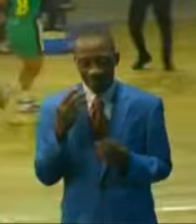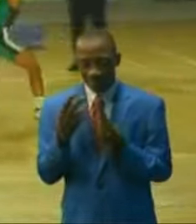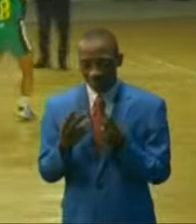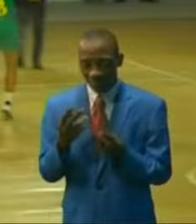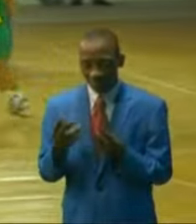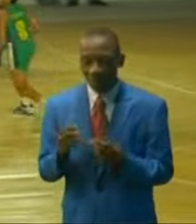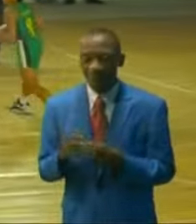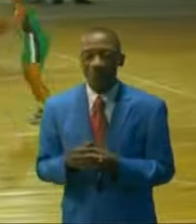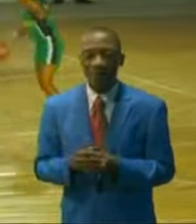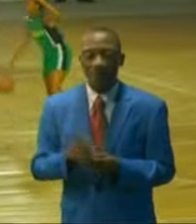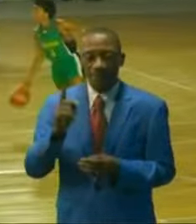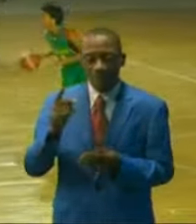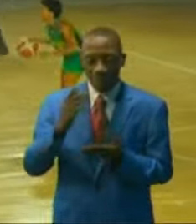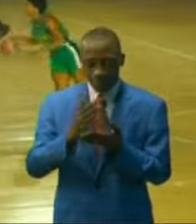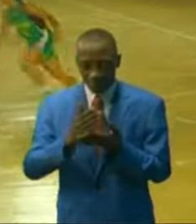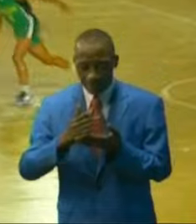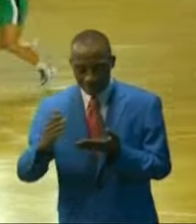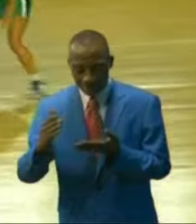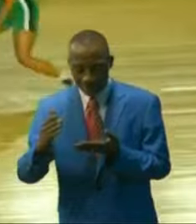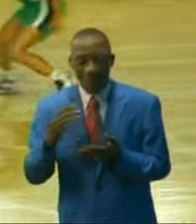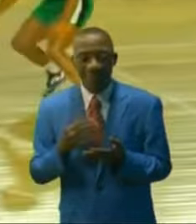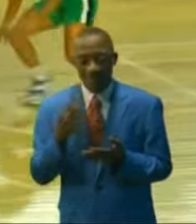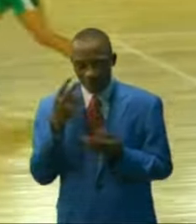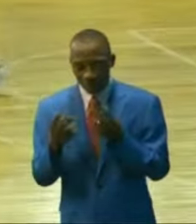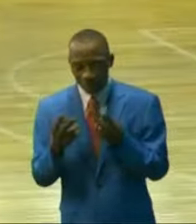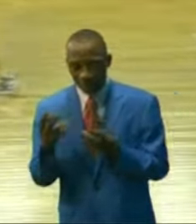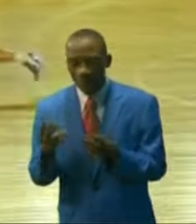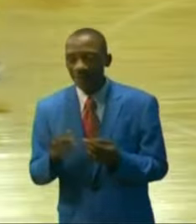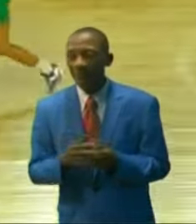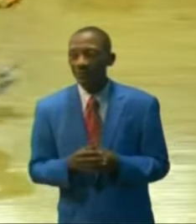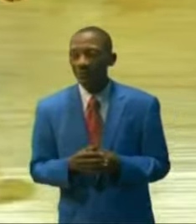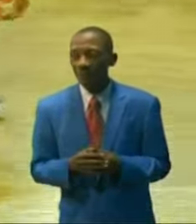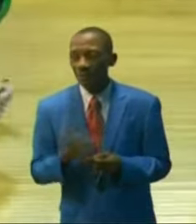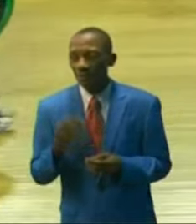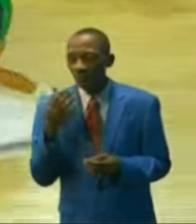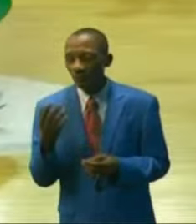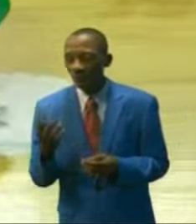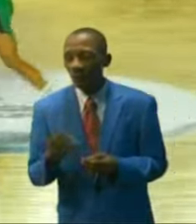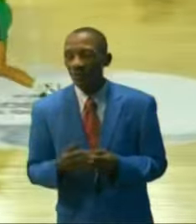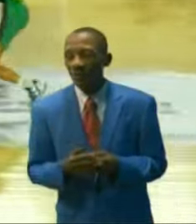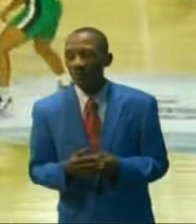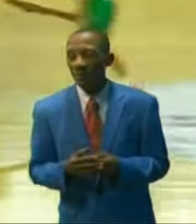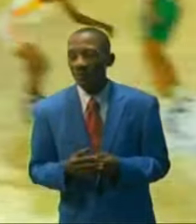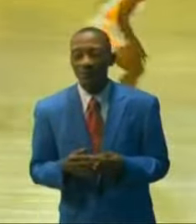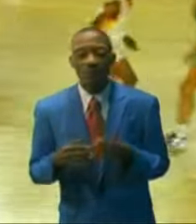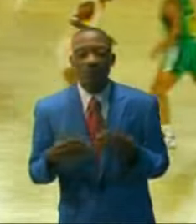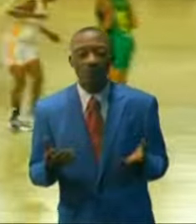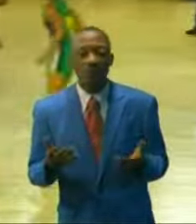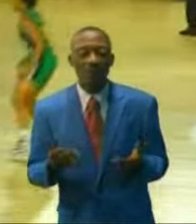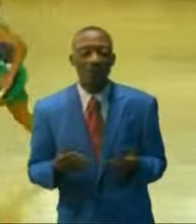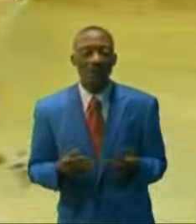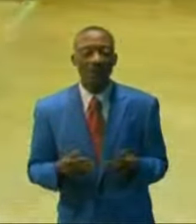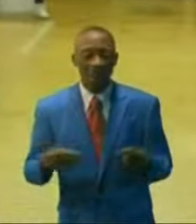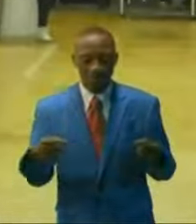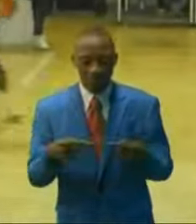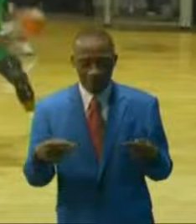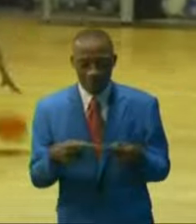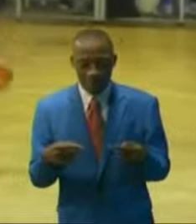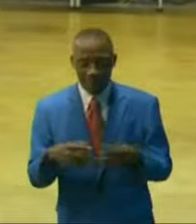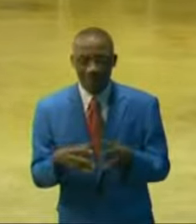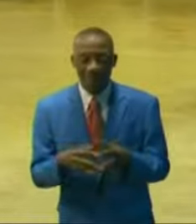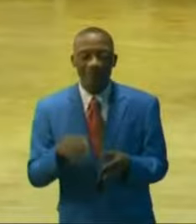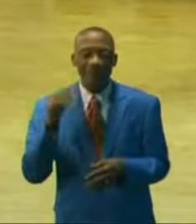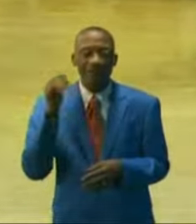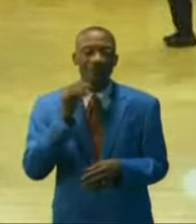les basketteuses congolaises se sont rêvées de leur sommeil. Malheureusement, les déchets techniques avec des ratés et des rebonds à répétition les a trahis au bénéfice